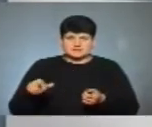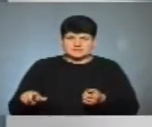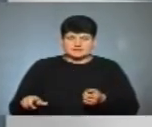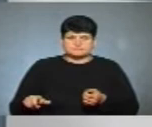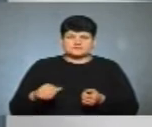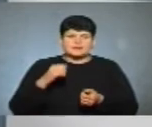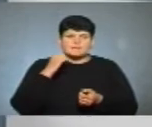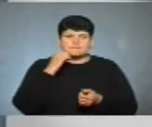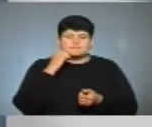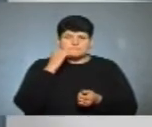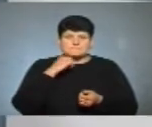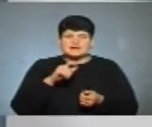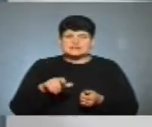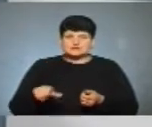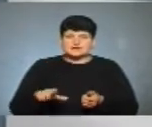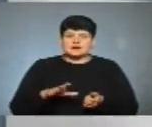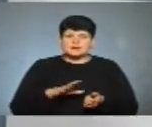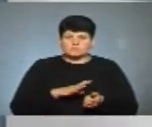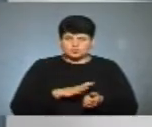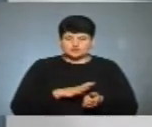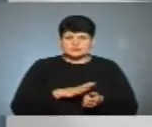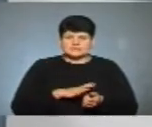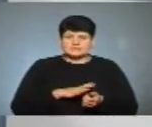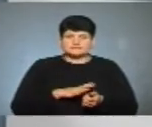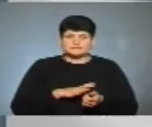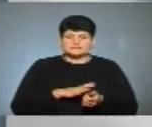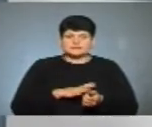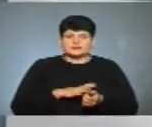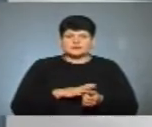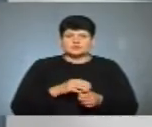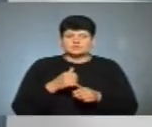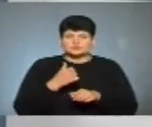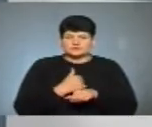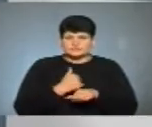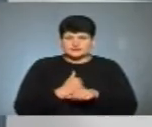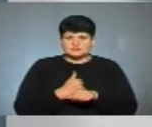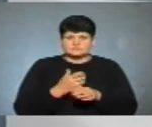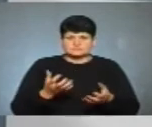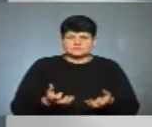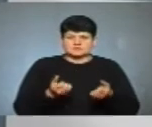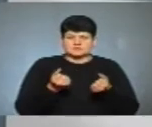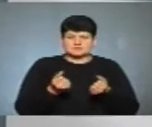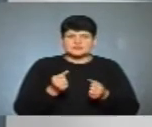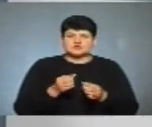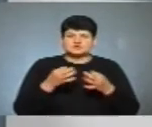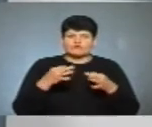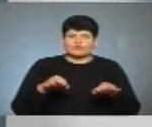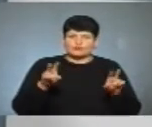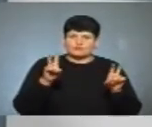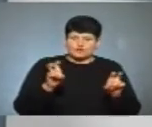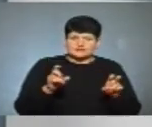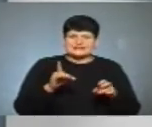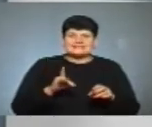Пенсіонери були якірним електоратом для «Свободи», Європейської солідарності і